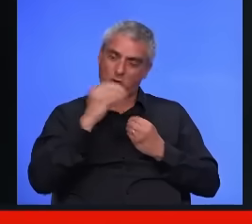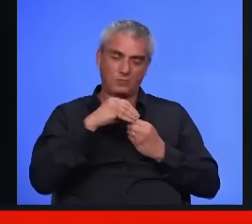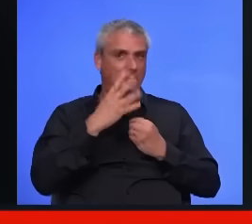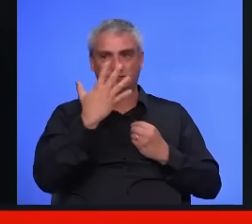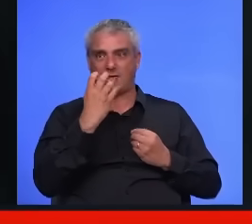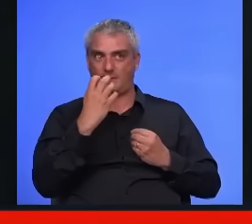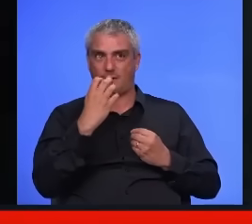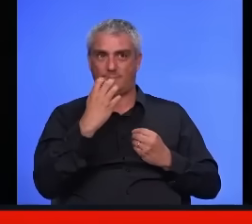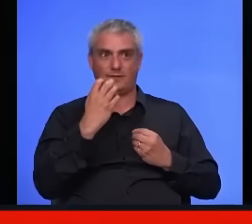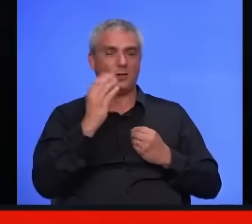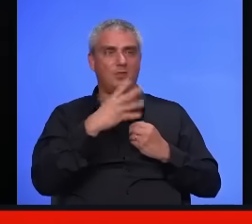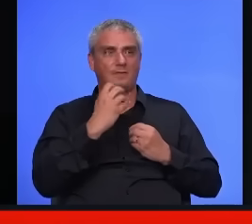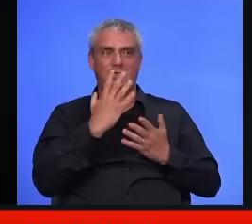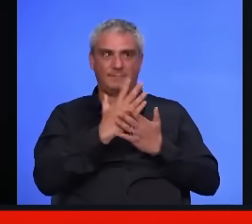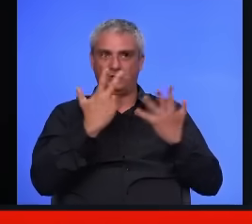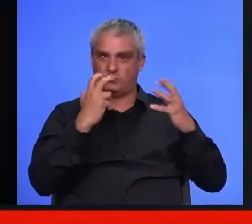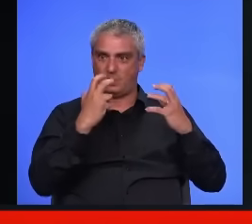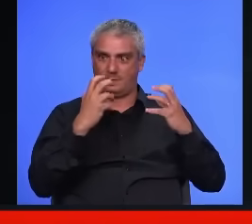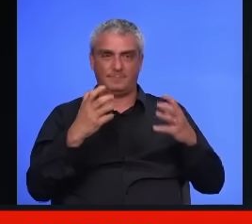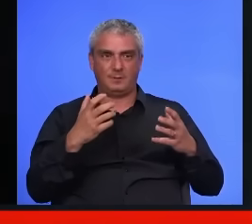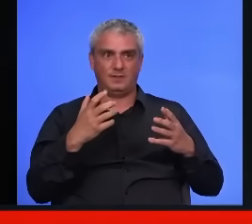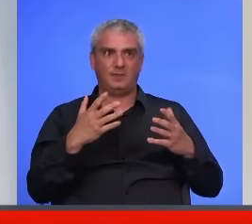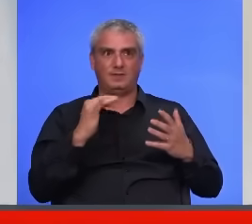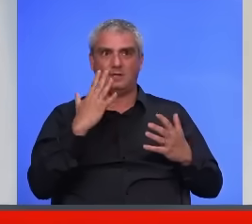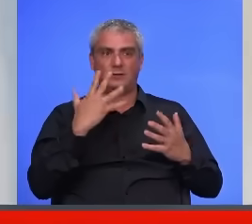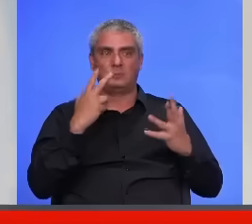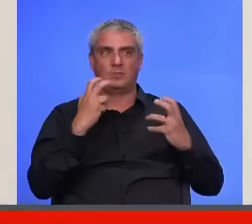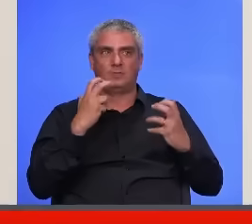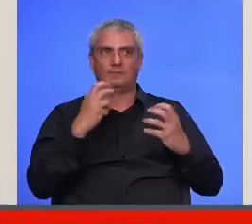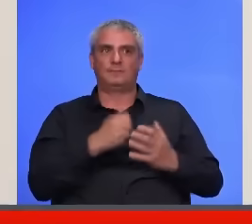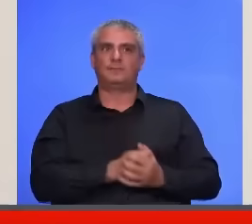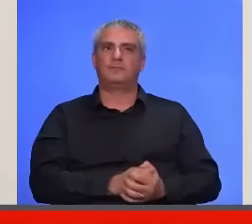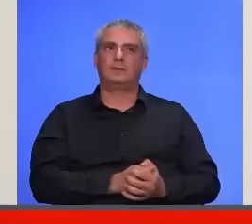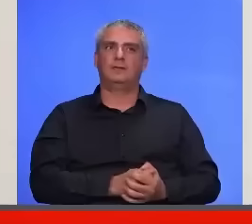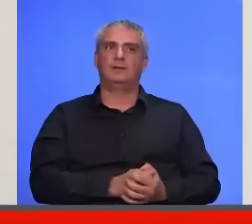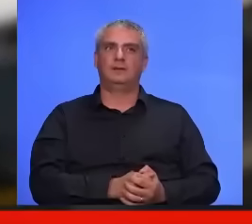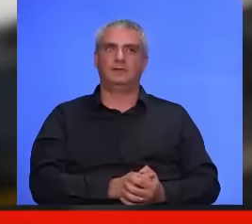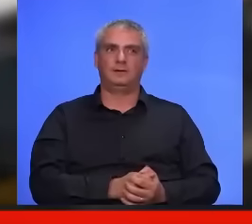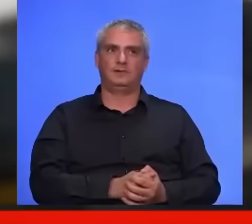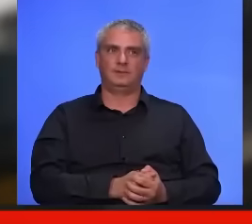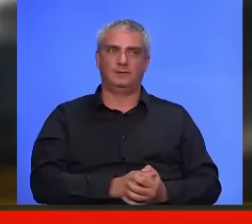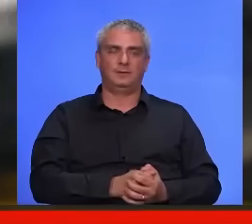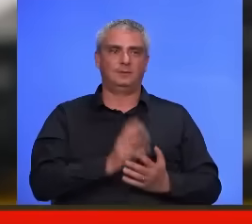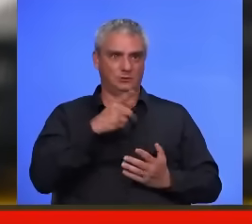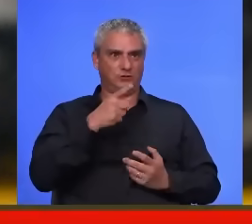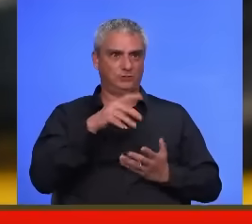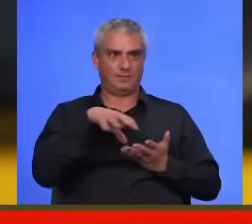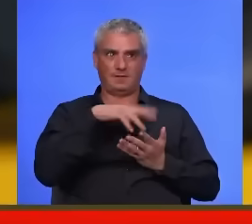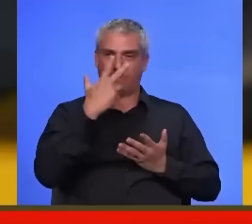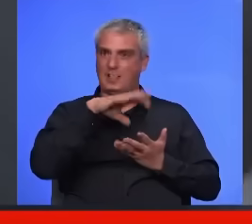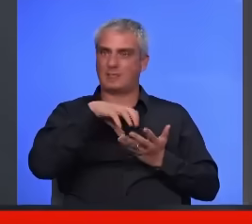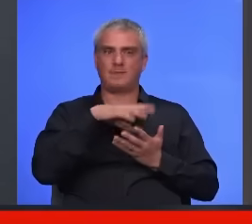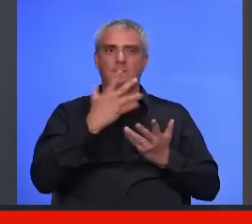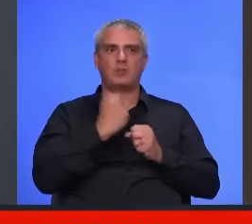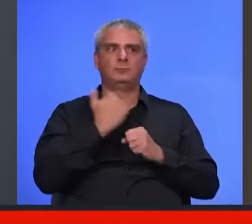איזה 40 עוד 40 אז התפסת כבר 80 כאלה כן בערך 80 יש לך מדפסת לט ממד בבית מה אתה